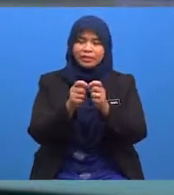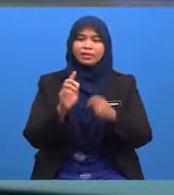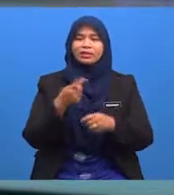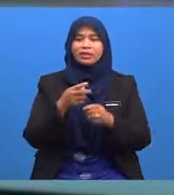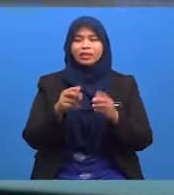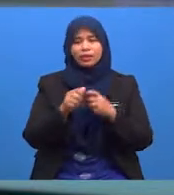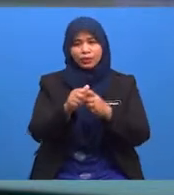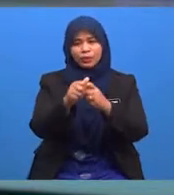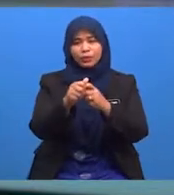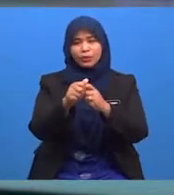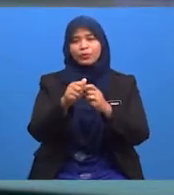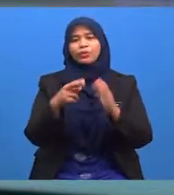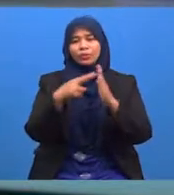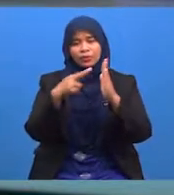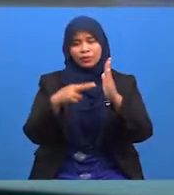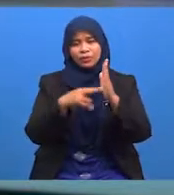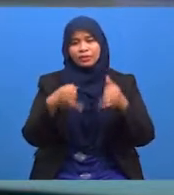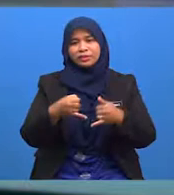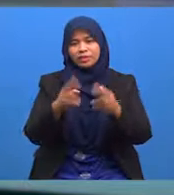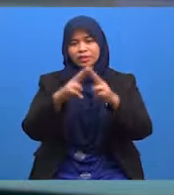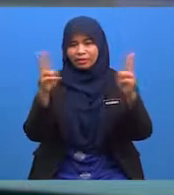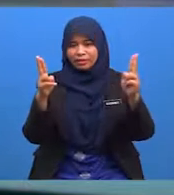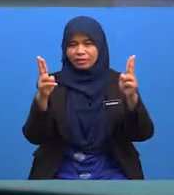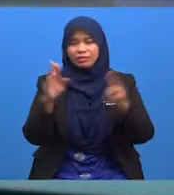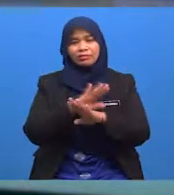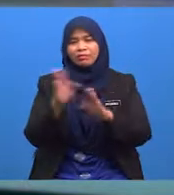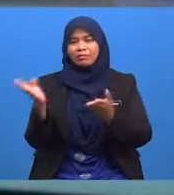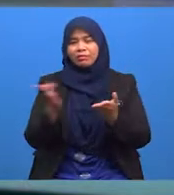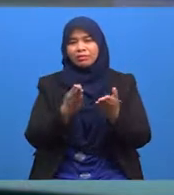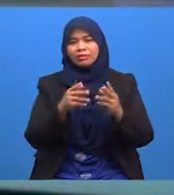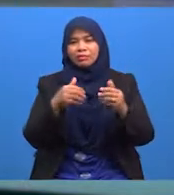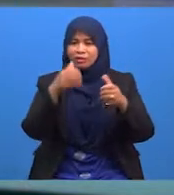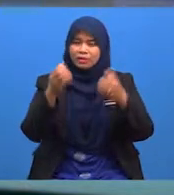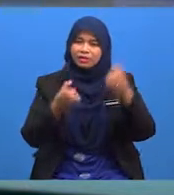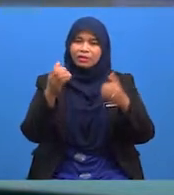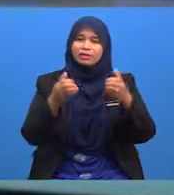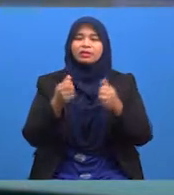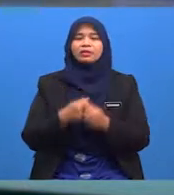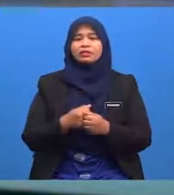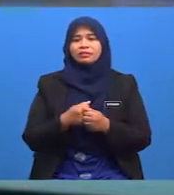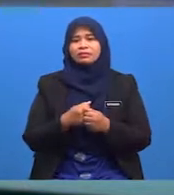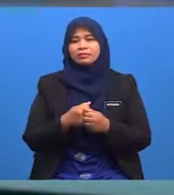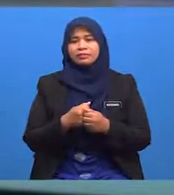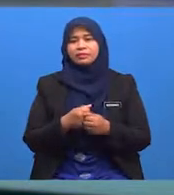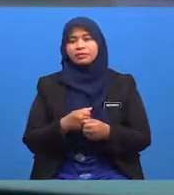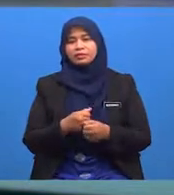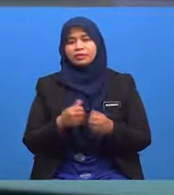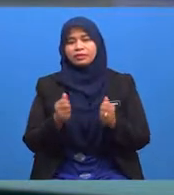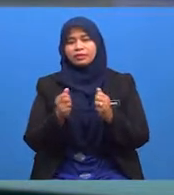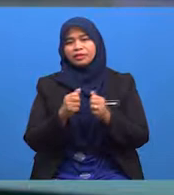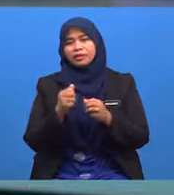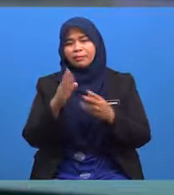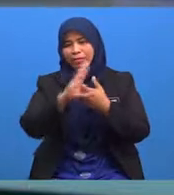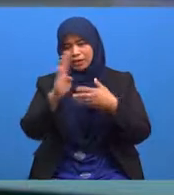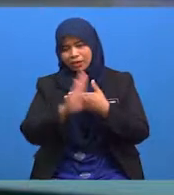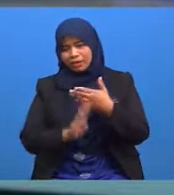mematuhi peraturan dan undang-undang jalan raya, tidak membawa kenderaan melebihi had laju, mematuhi arahan papan tanda